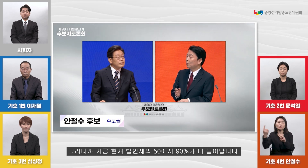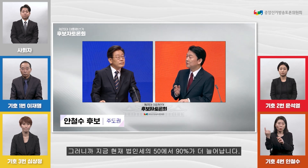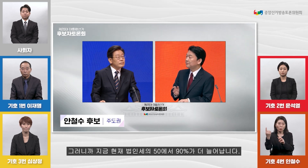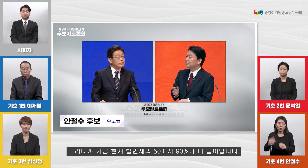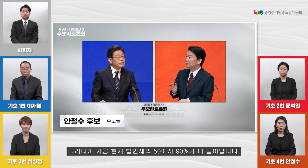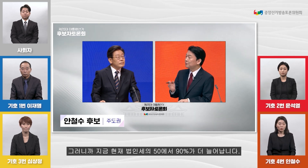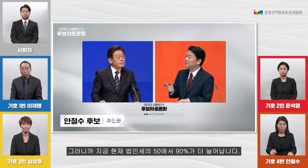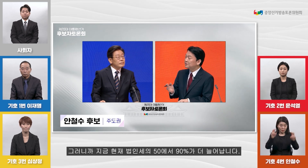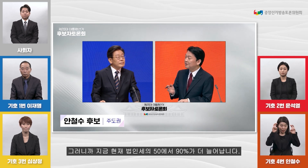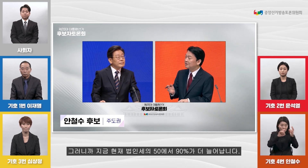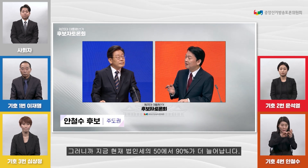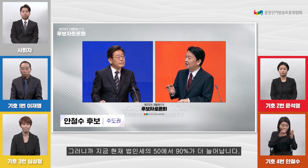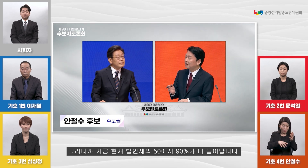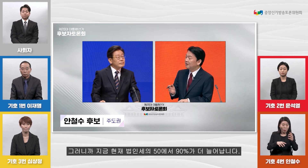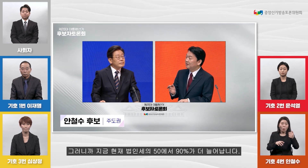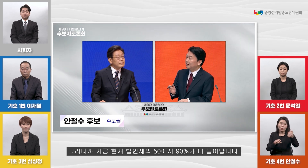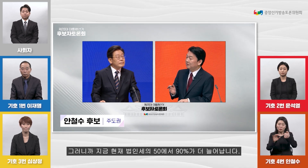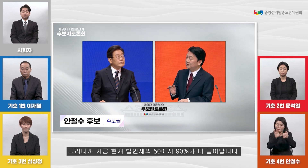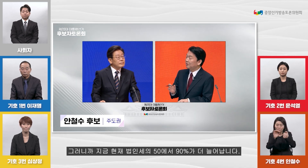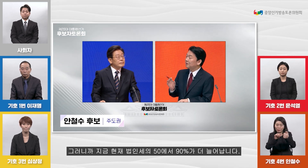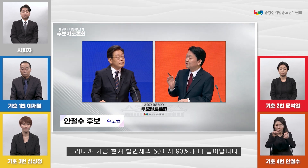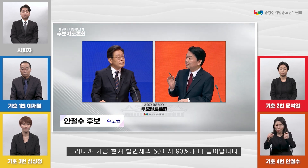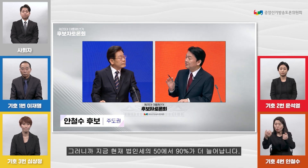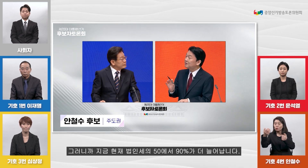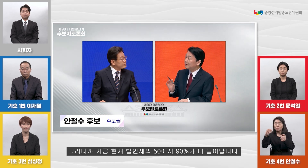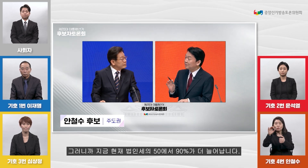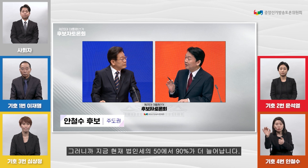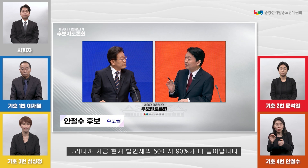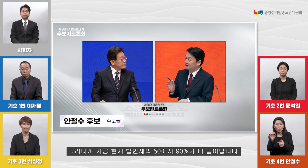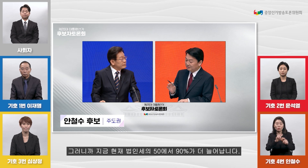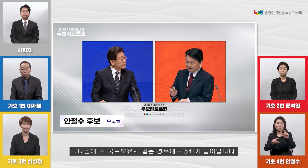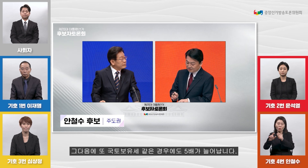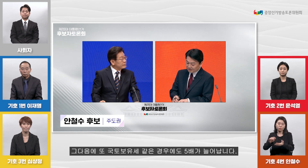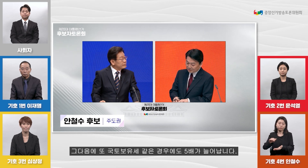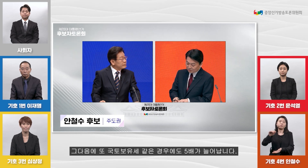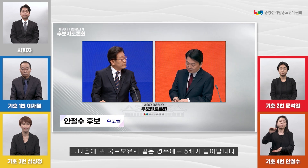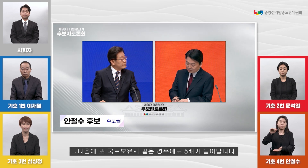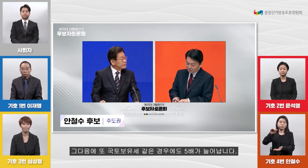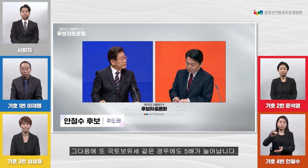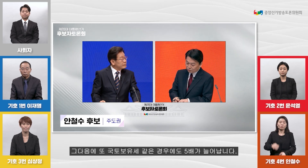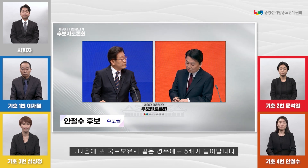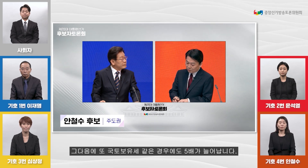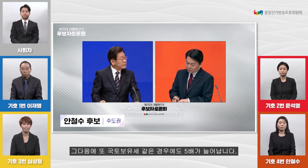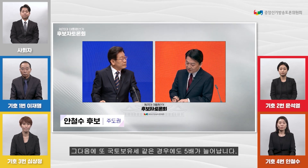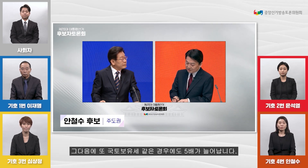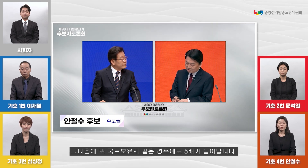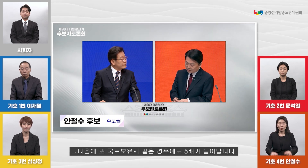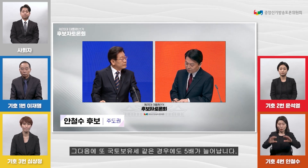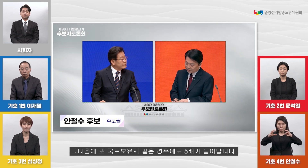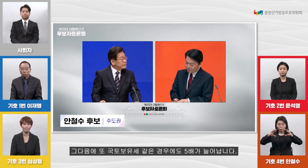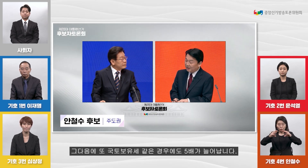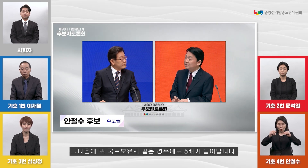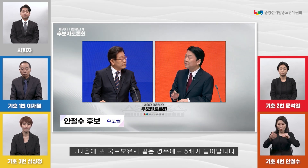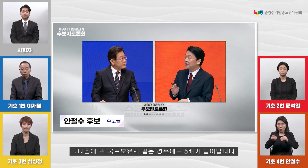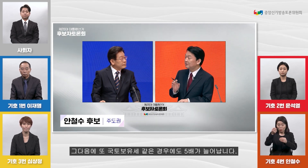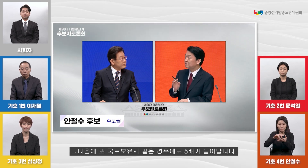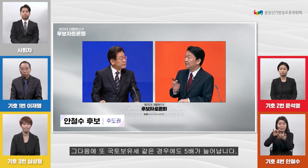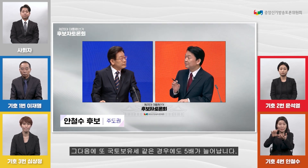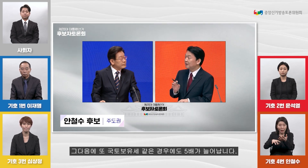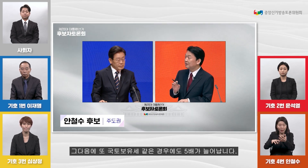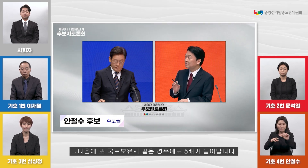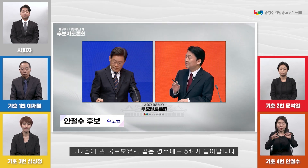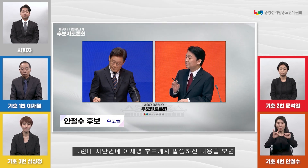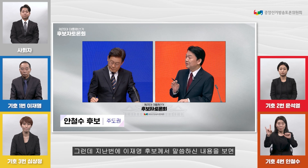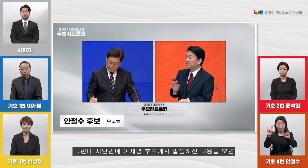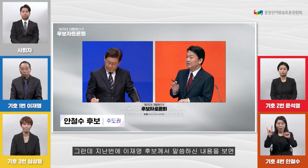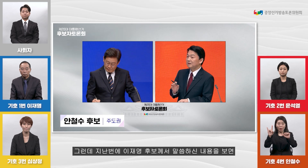법인세의 50에서 90%가 더 늘어납니다. 그 다음에 또 국토보유세 같은 경우에도 5배가